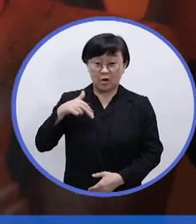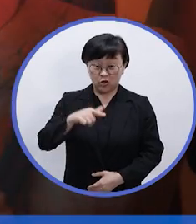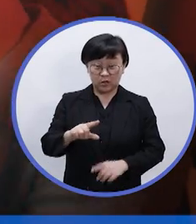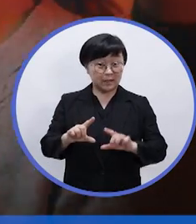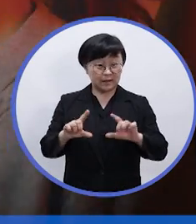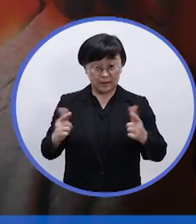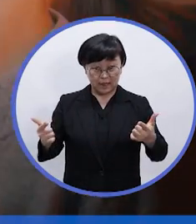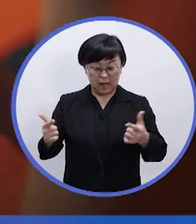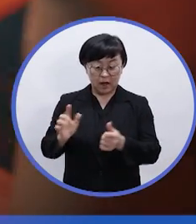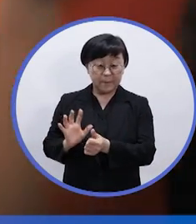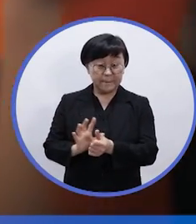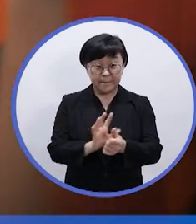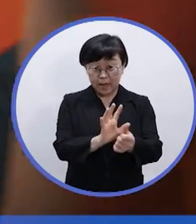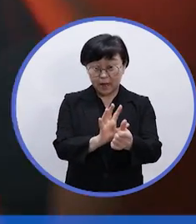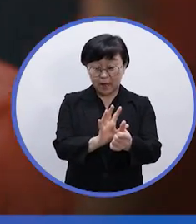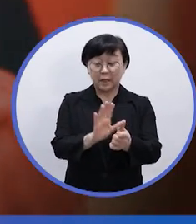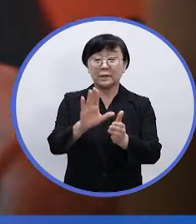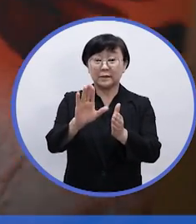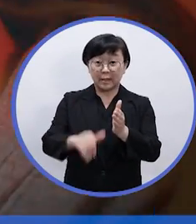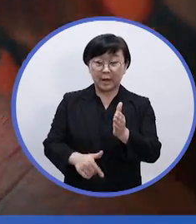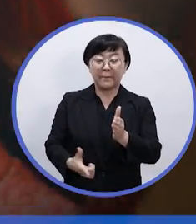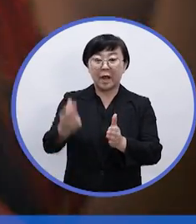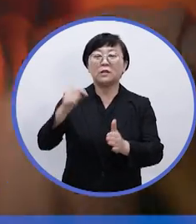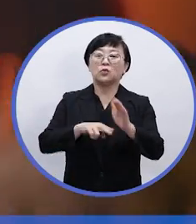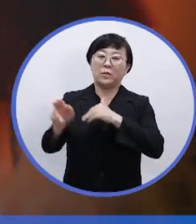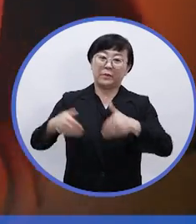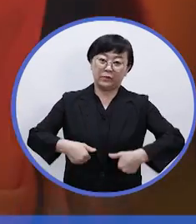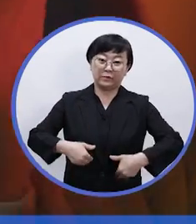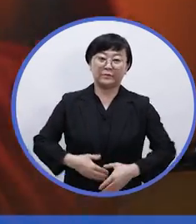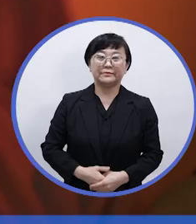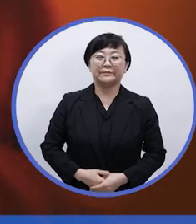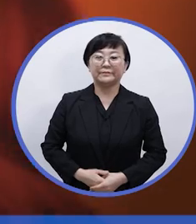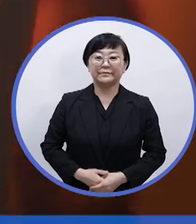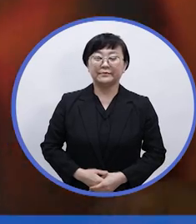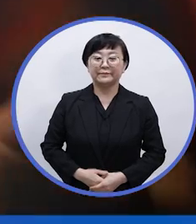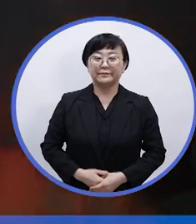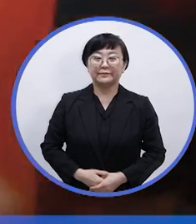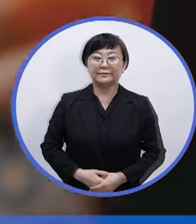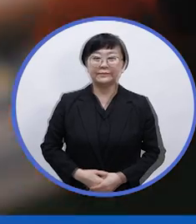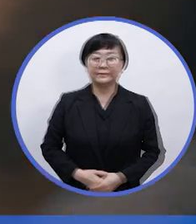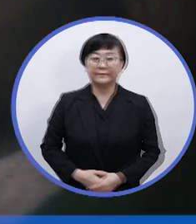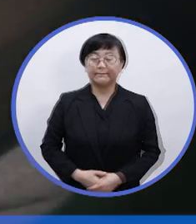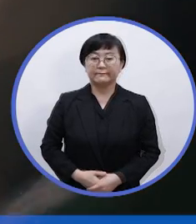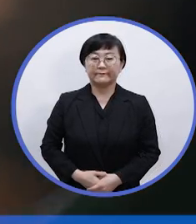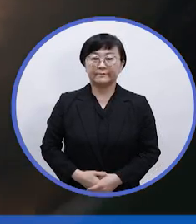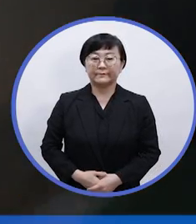본인의 의지와 상관없이 떠밀리는 느낌이 든다면 즉시 탈출해야 합니다.